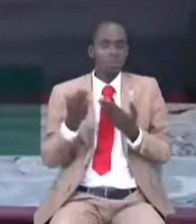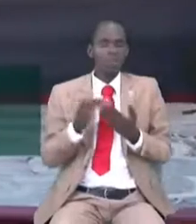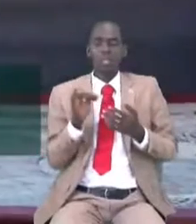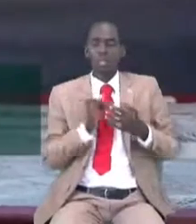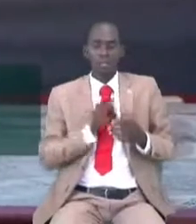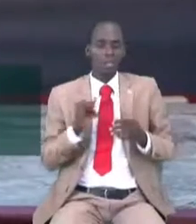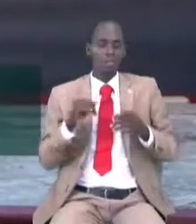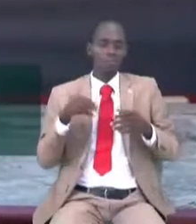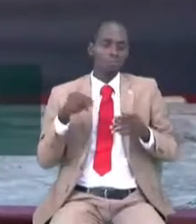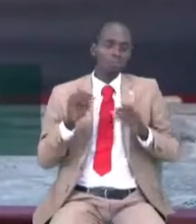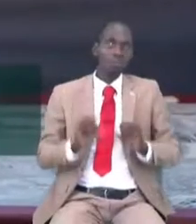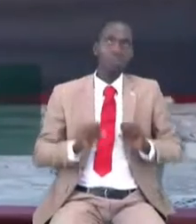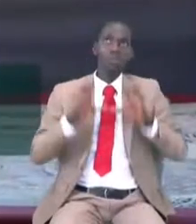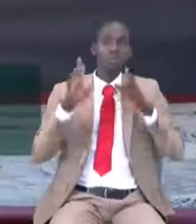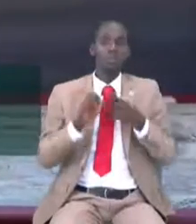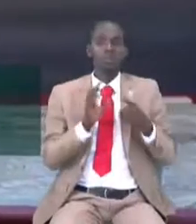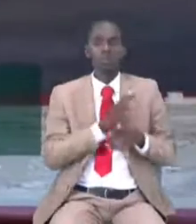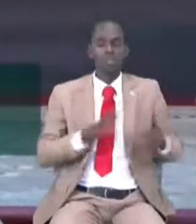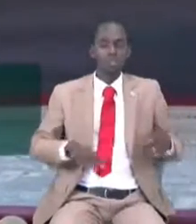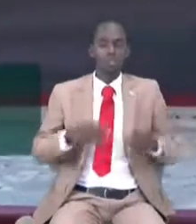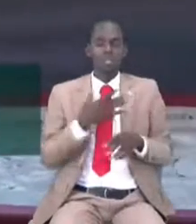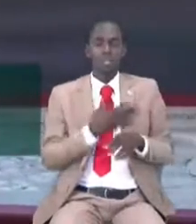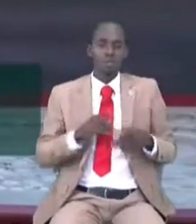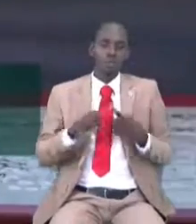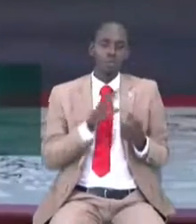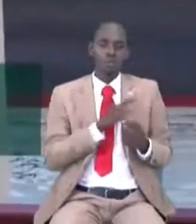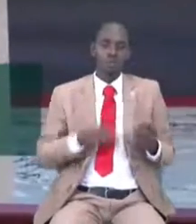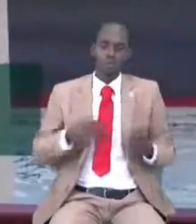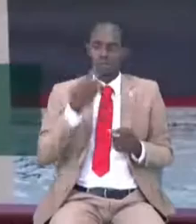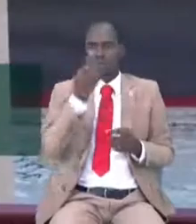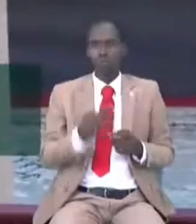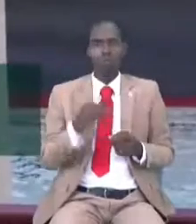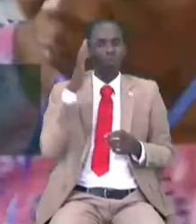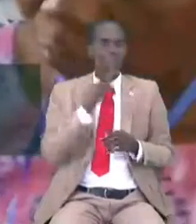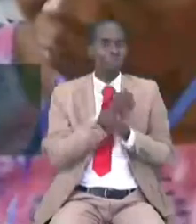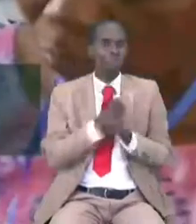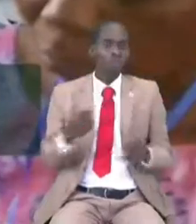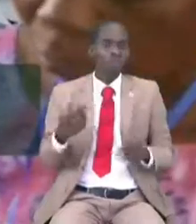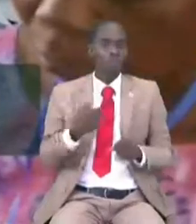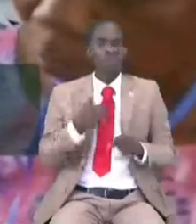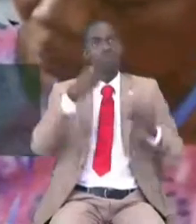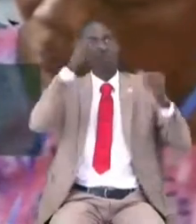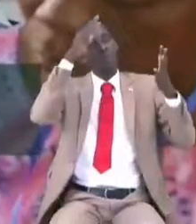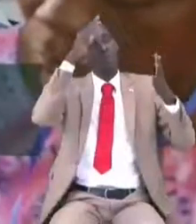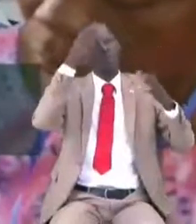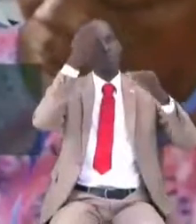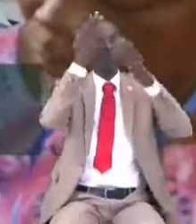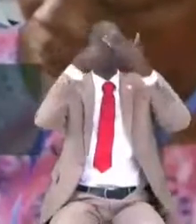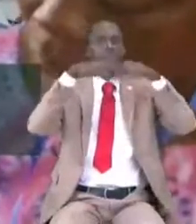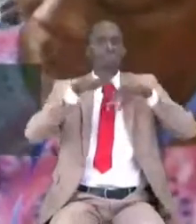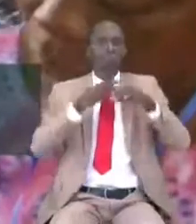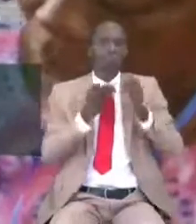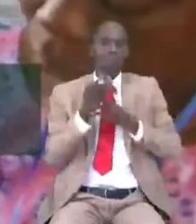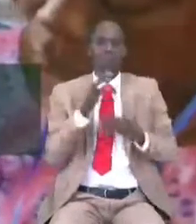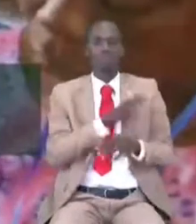sauver. L'espérance du ciel à travers Christ. Nous allons aux Corinthiens. 1 Corinthiens 15,